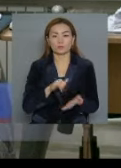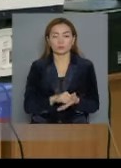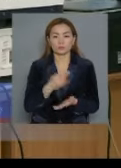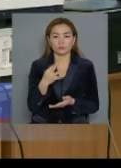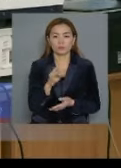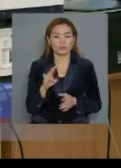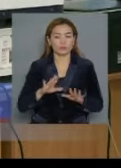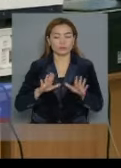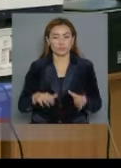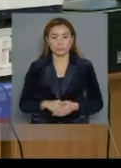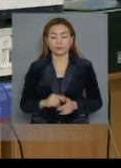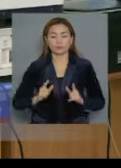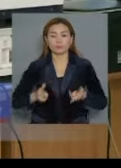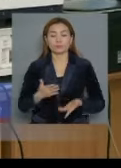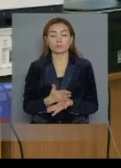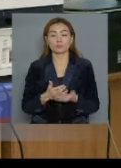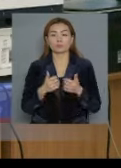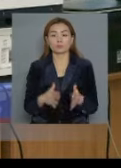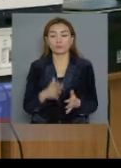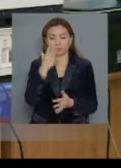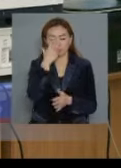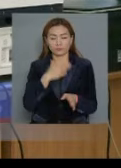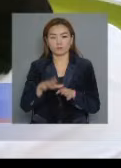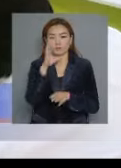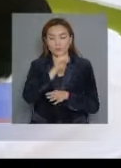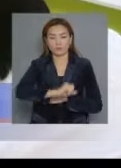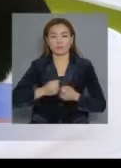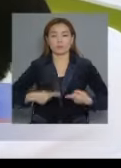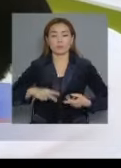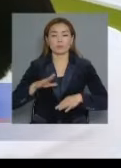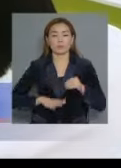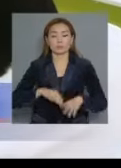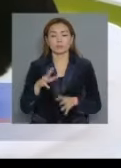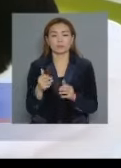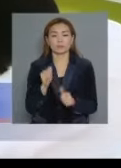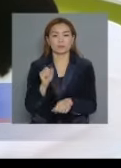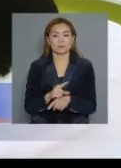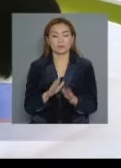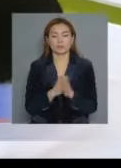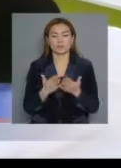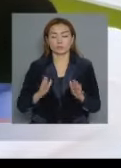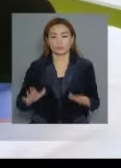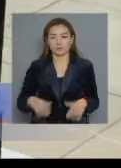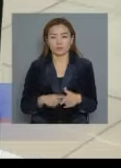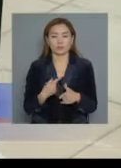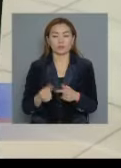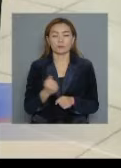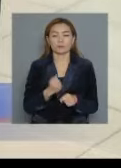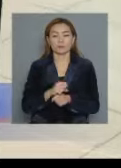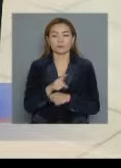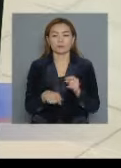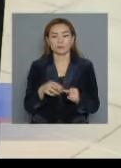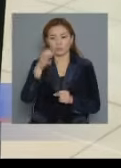центре занятости. Трудоустройство выпускников осуществляется в соответствии с профессией, указанной в дипломе или аналогичной по